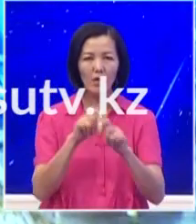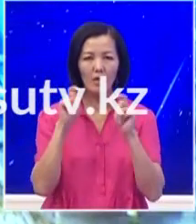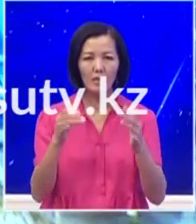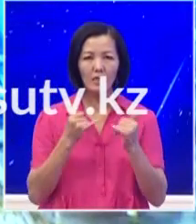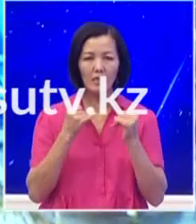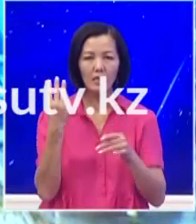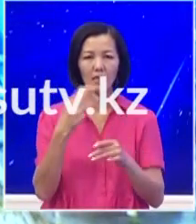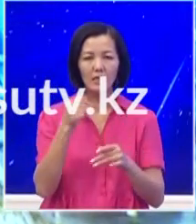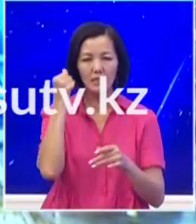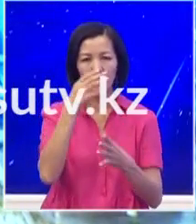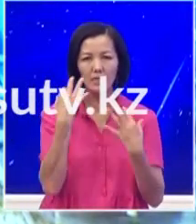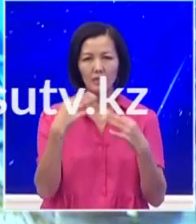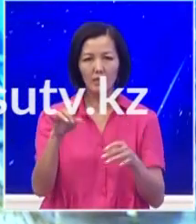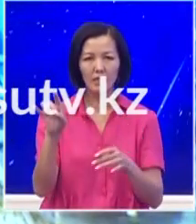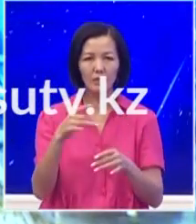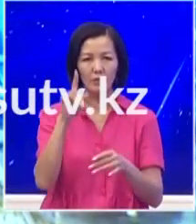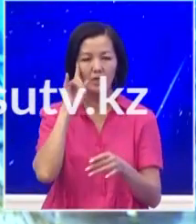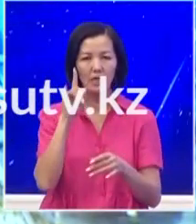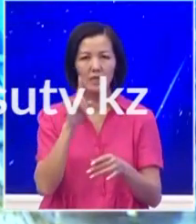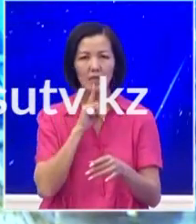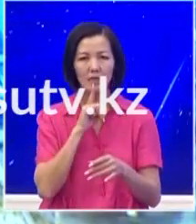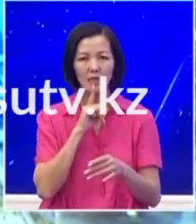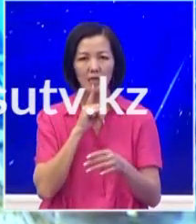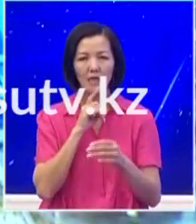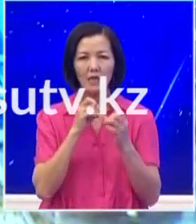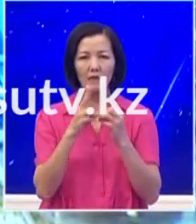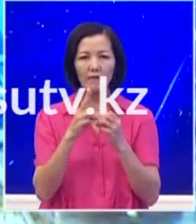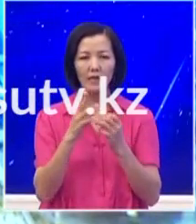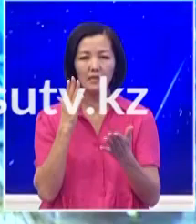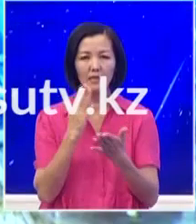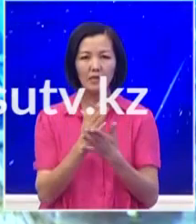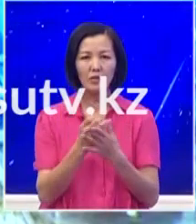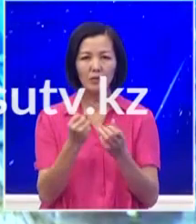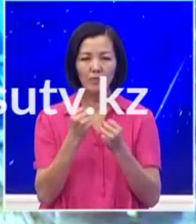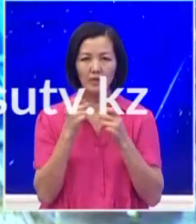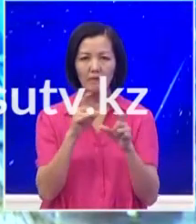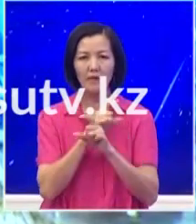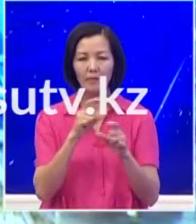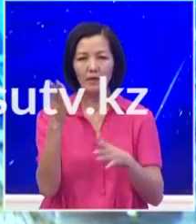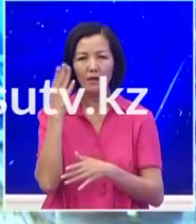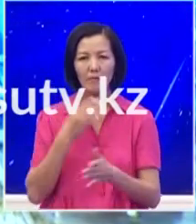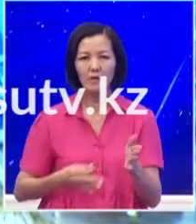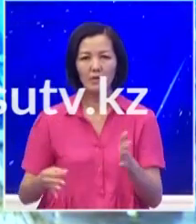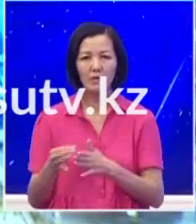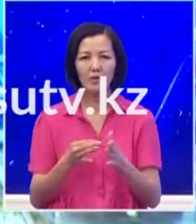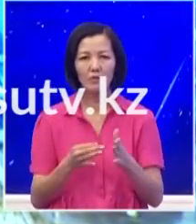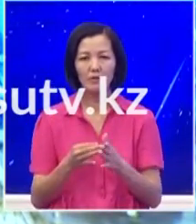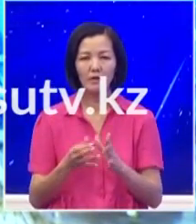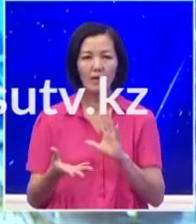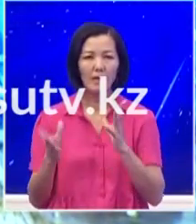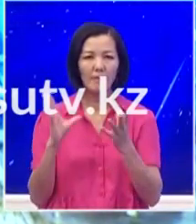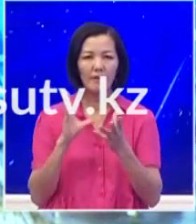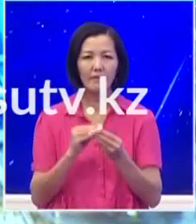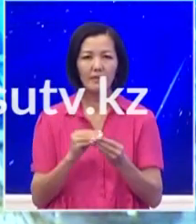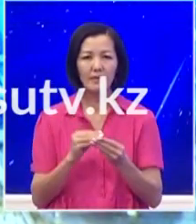30-летию независимости Республики Казахстан. Стоит отметить, это 12-й действующий спортивный объект в Алматинской области, отвечающий